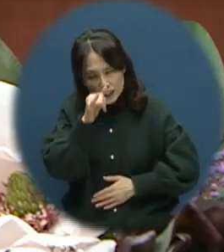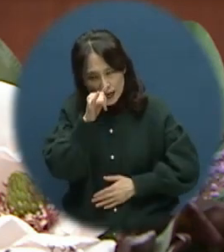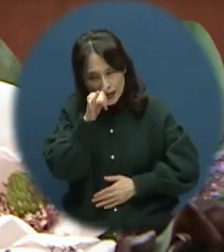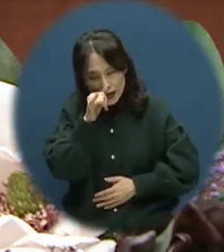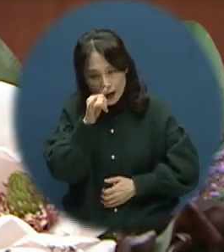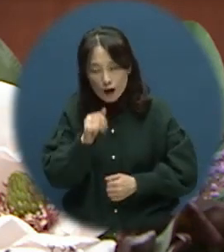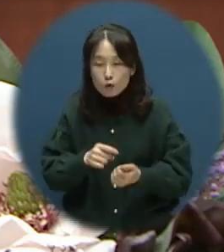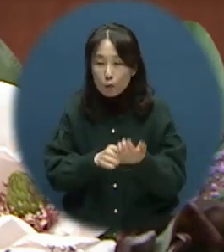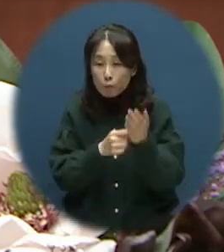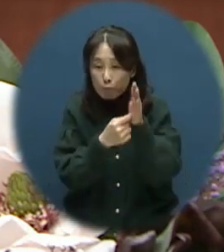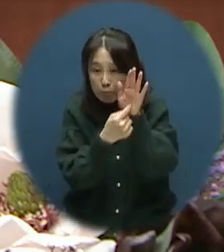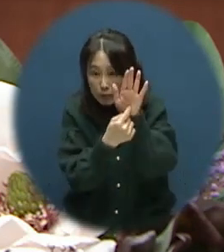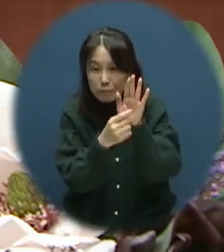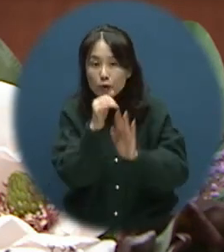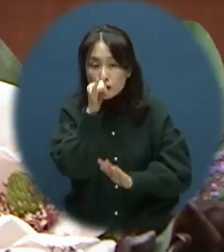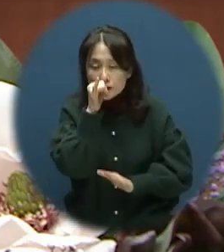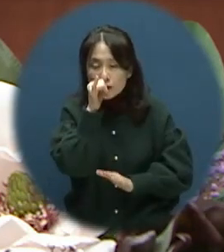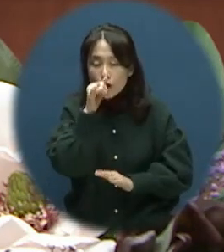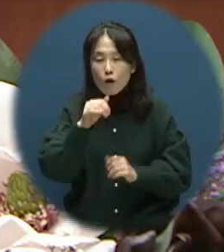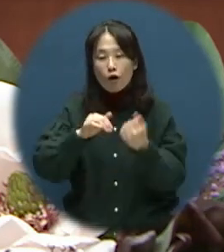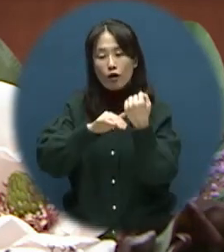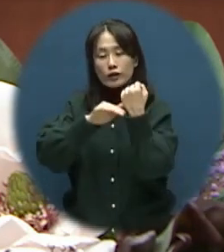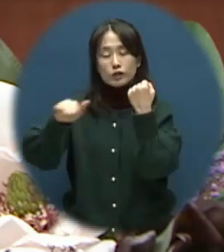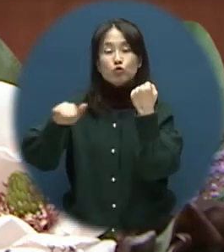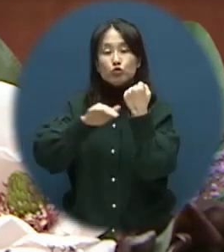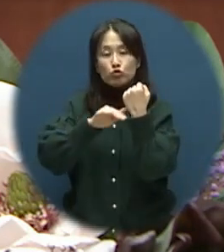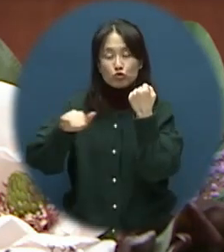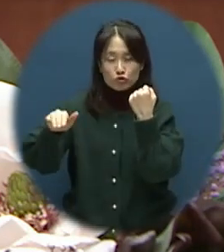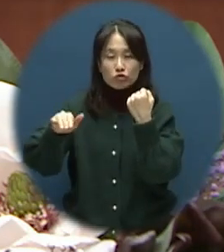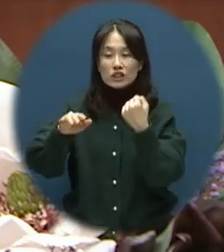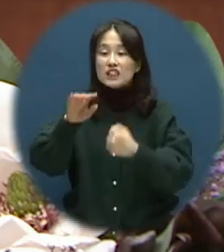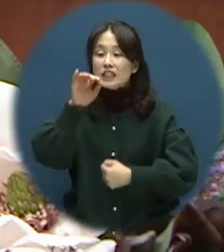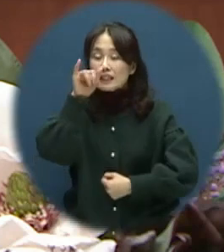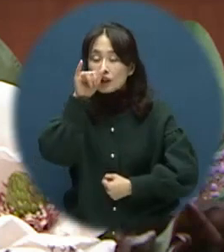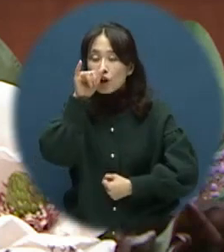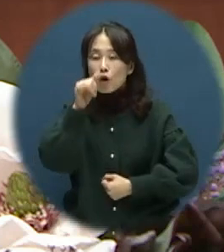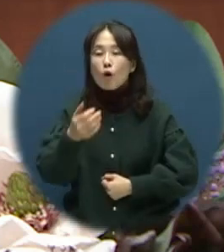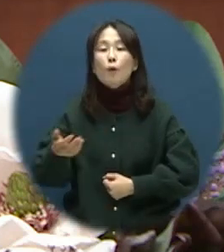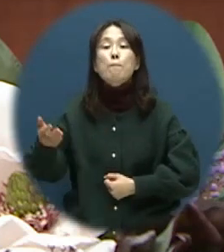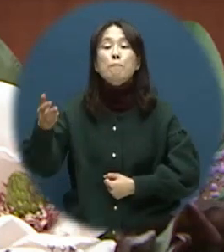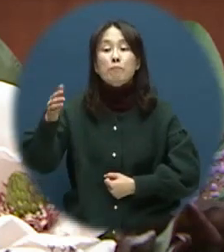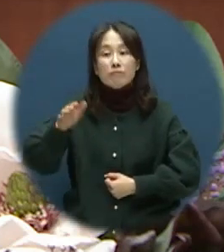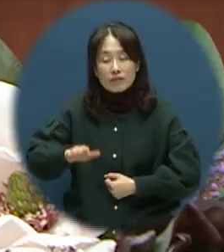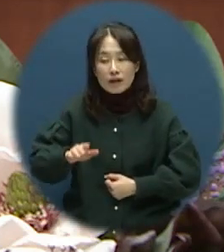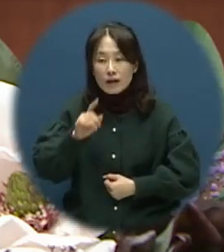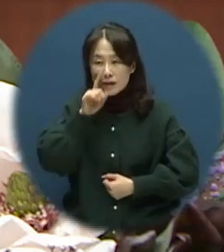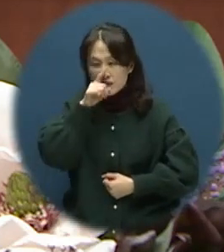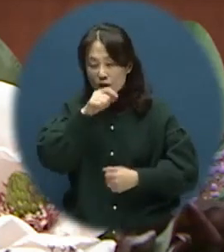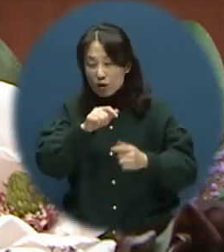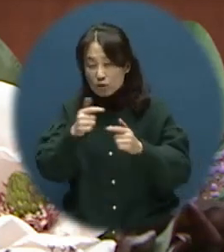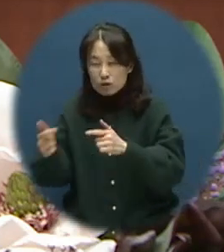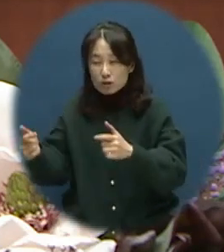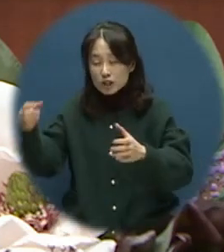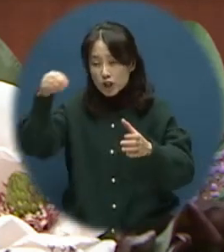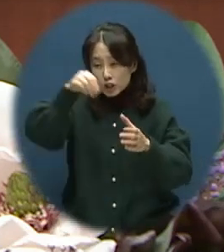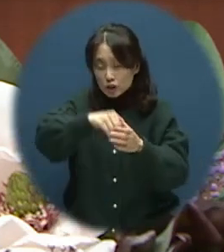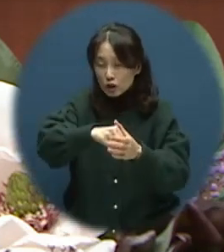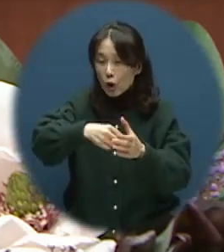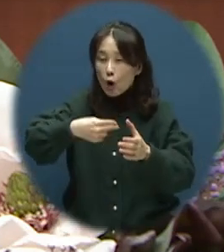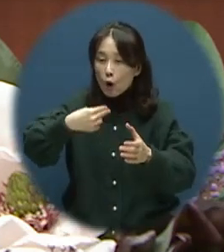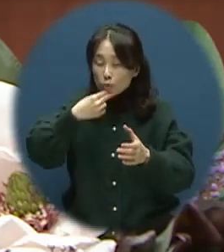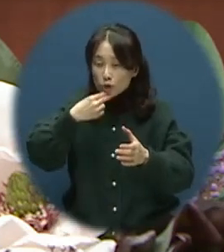정도를 이제 그 자기들이 만든 기준 이내라고 하는데요. 좀 전에 말씀드린 것처럼 쓰레기를 넣지